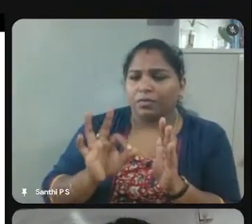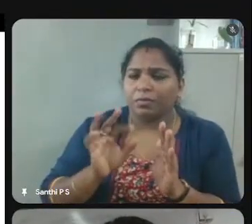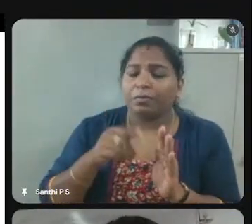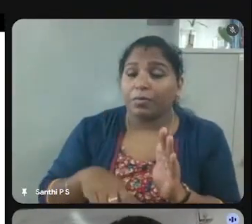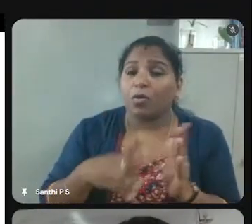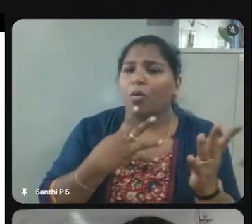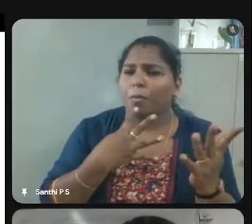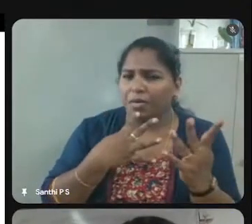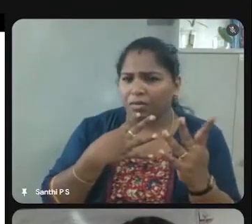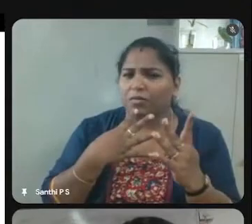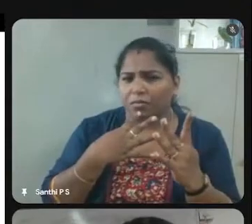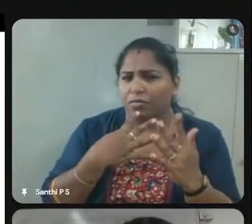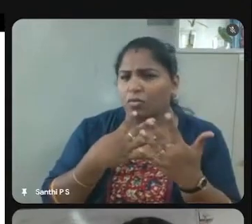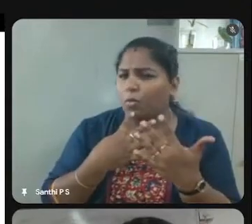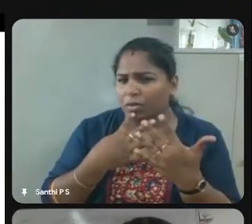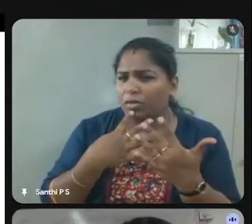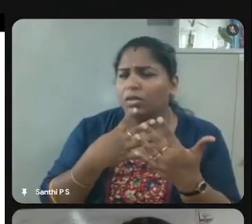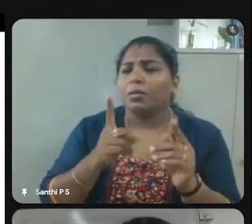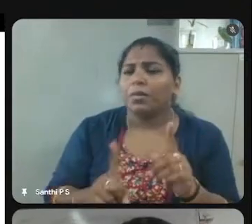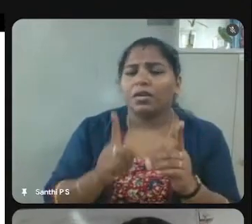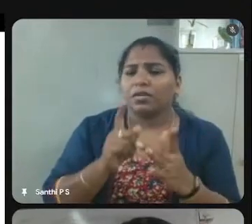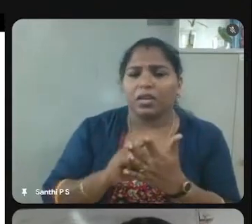ഇതുവരെയും വായിക്കാനോ എഴുതാനോ അറിയില്ല.